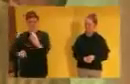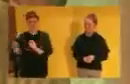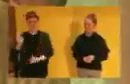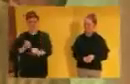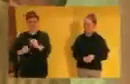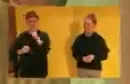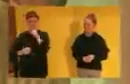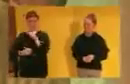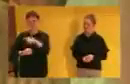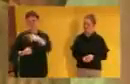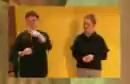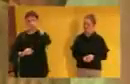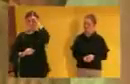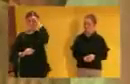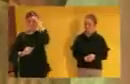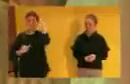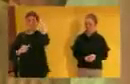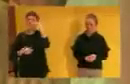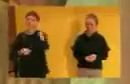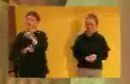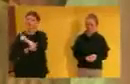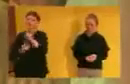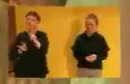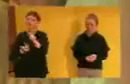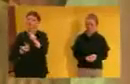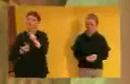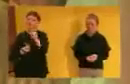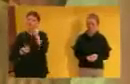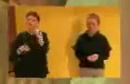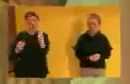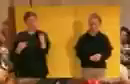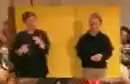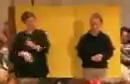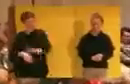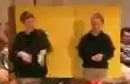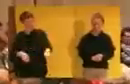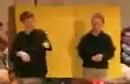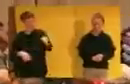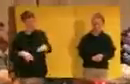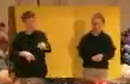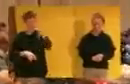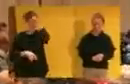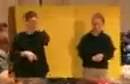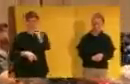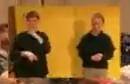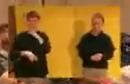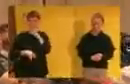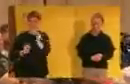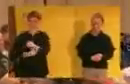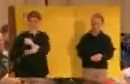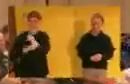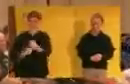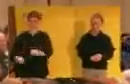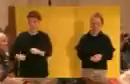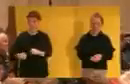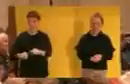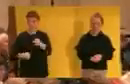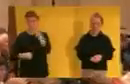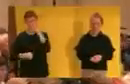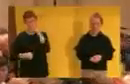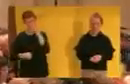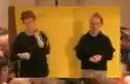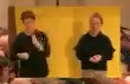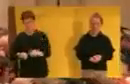verstehen, zu uns kommen, auch im Kindesalter, muss auch dort die Klassenstruktur und damit